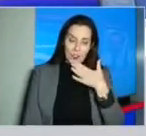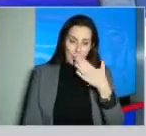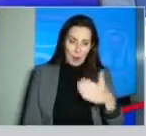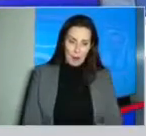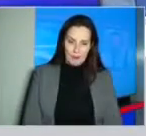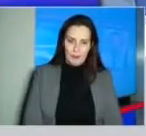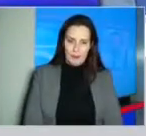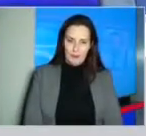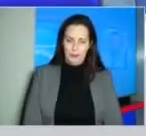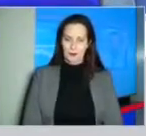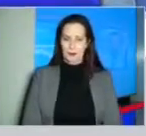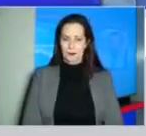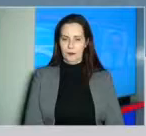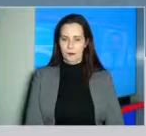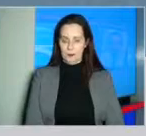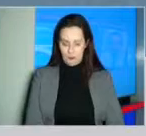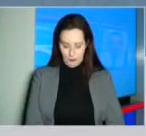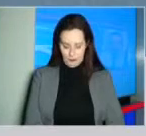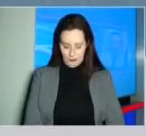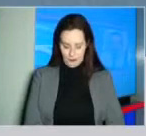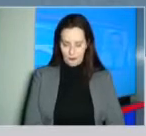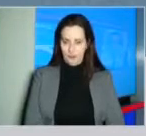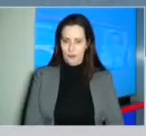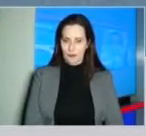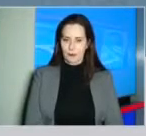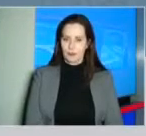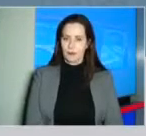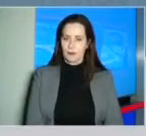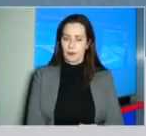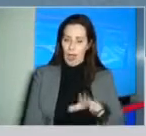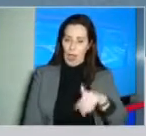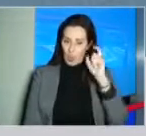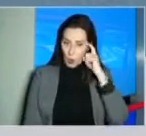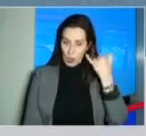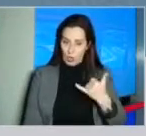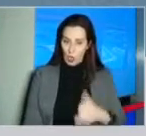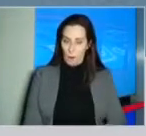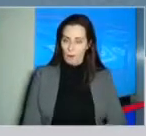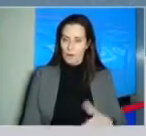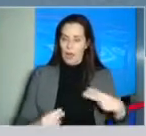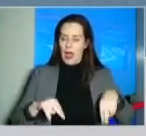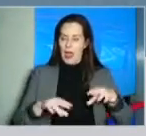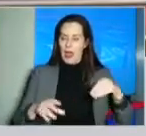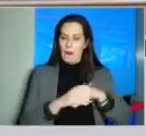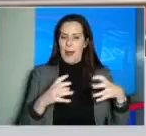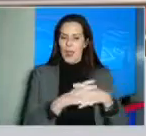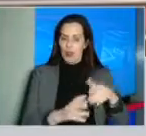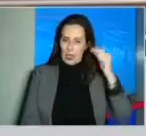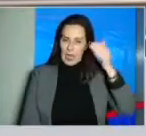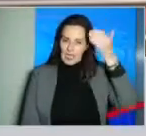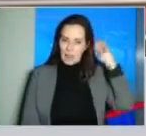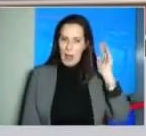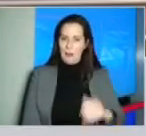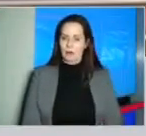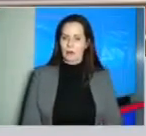רבה. תודה לך. טלי, כמה את מודאגת בבוקר הזה מהאיחוד בין גנץ